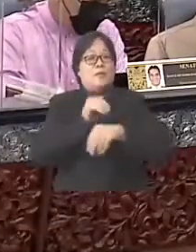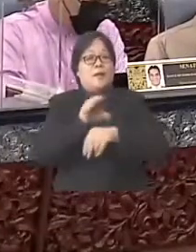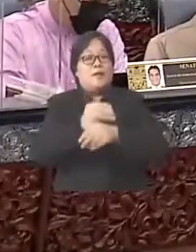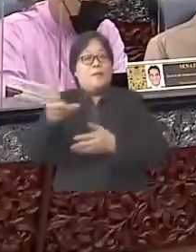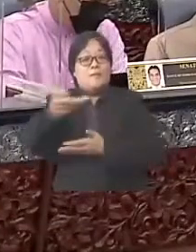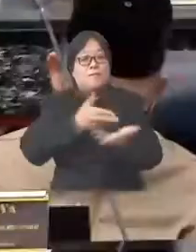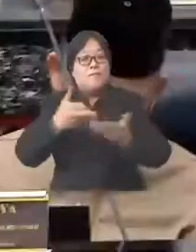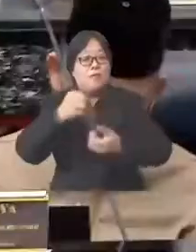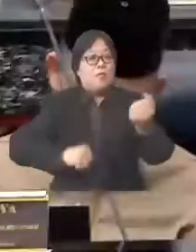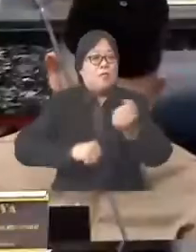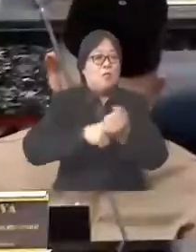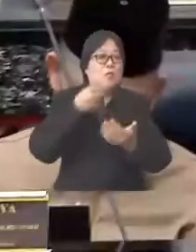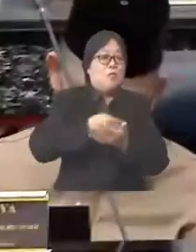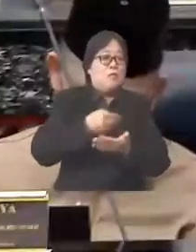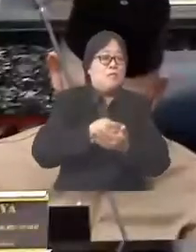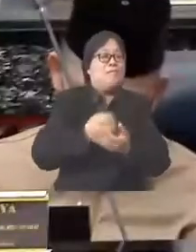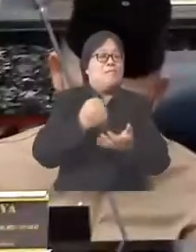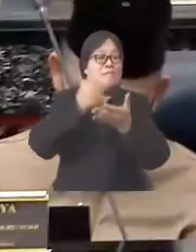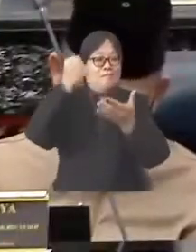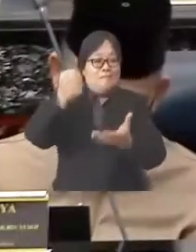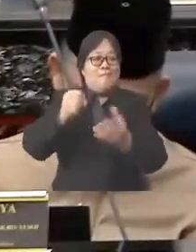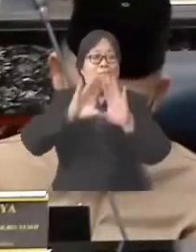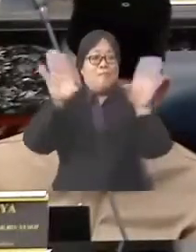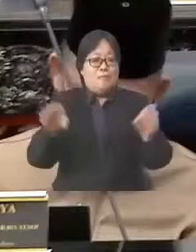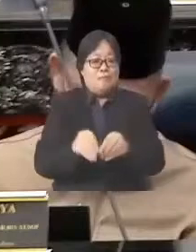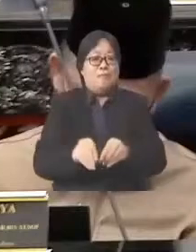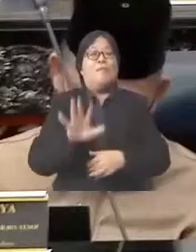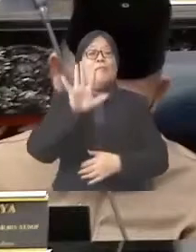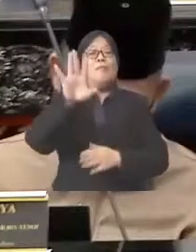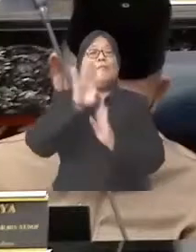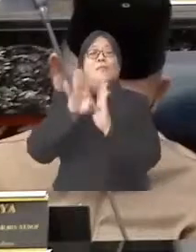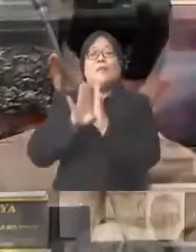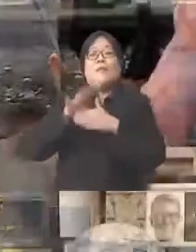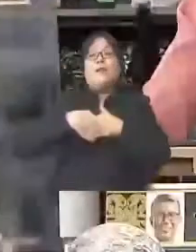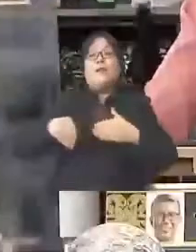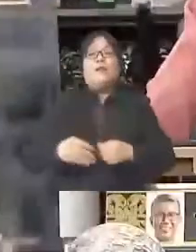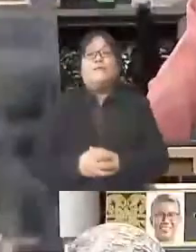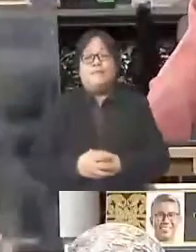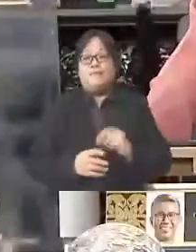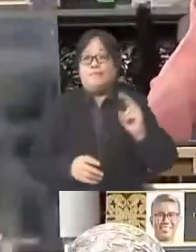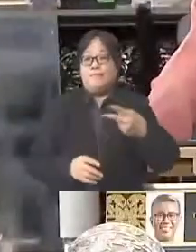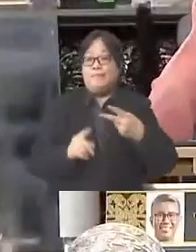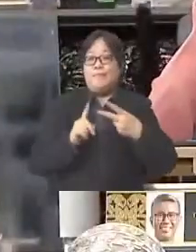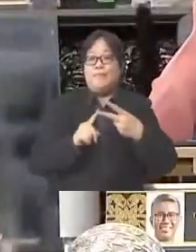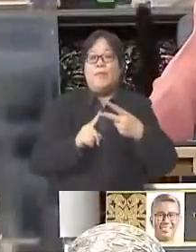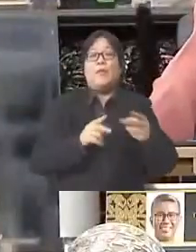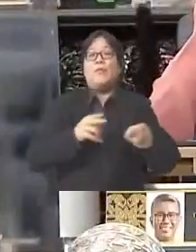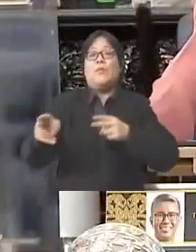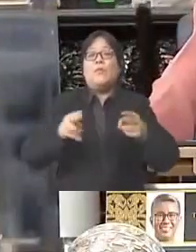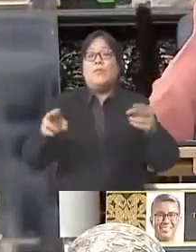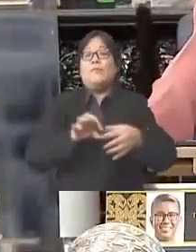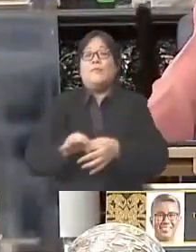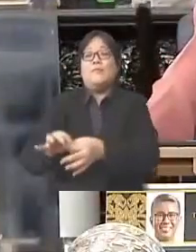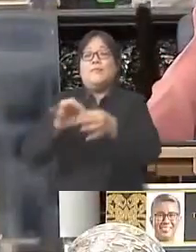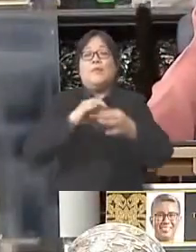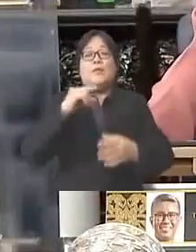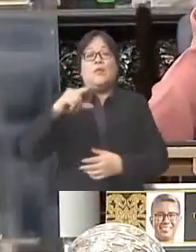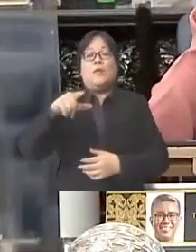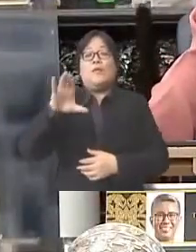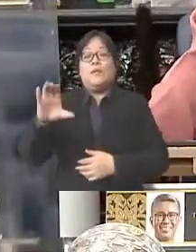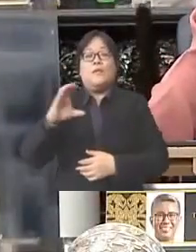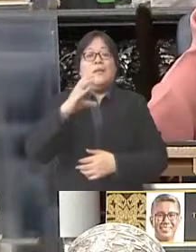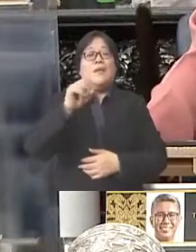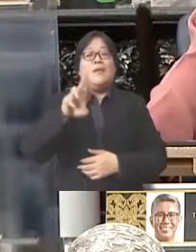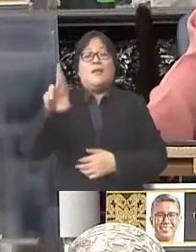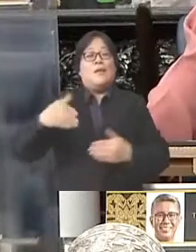sehat dan sokongan keuangan dengan dana kolektif bernilai 5 pilih lengket kedua ini setiap jalinan Jl